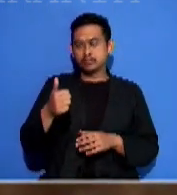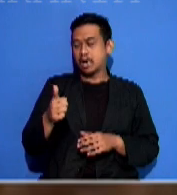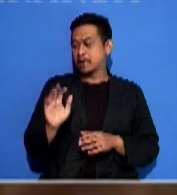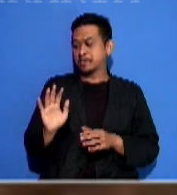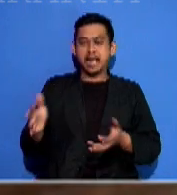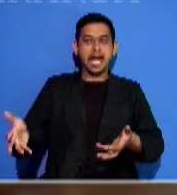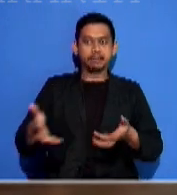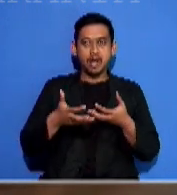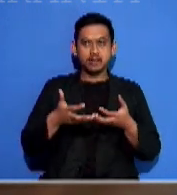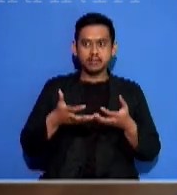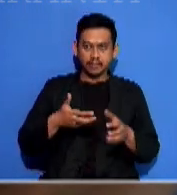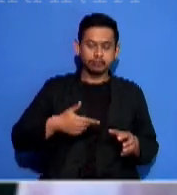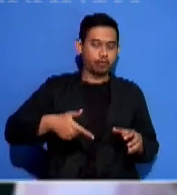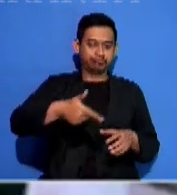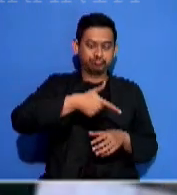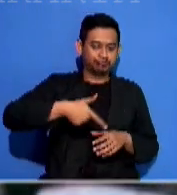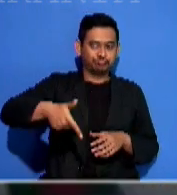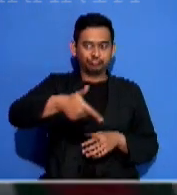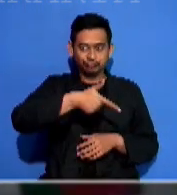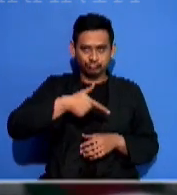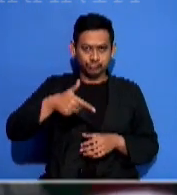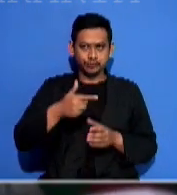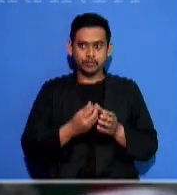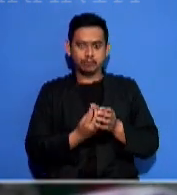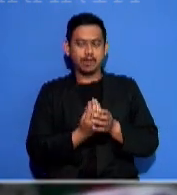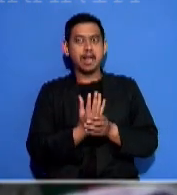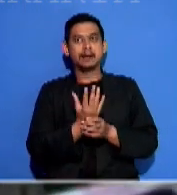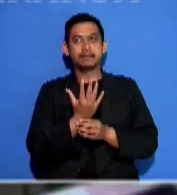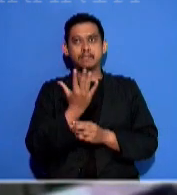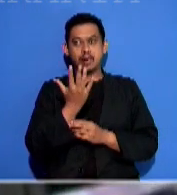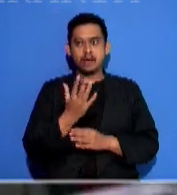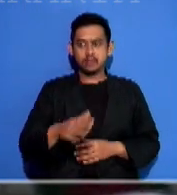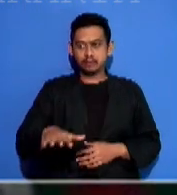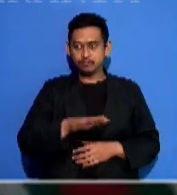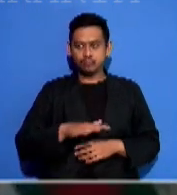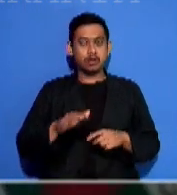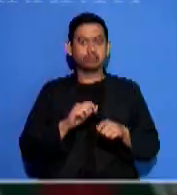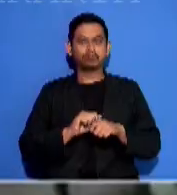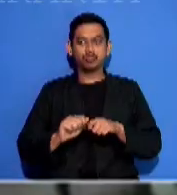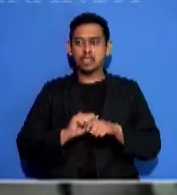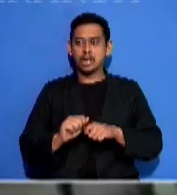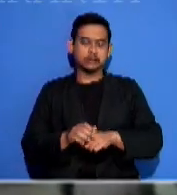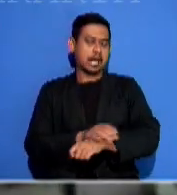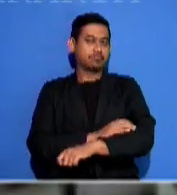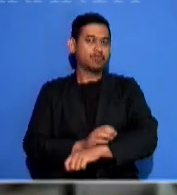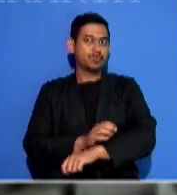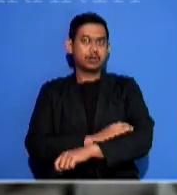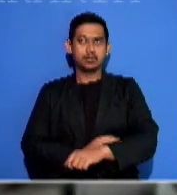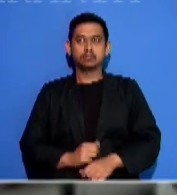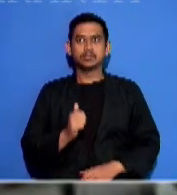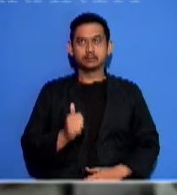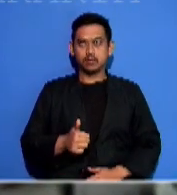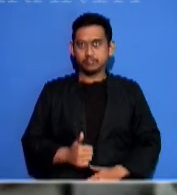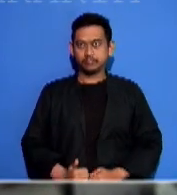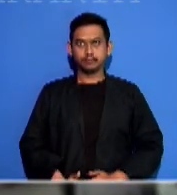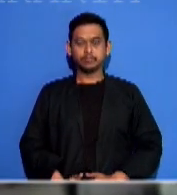dipun mupangataken kangge nyemprot taneman, dipun olah dados bahan campuran sabun lan sak piturutipun. Tanggalipun menika sampun dados punika